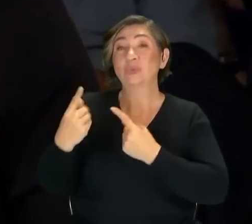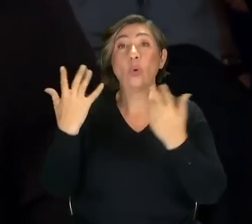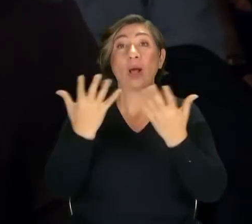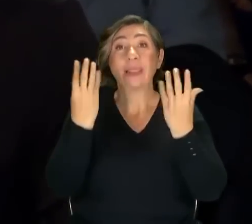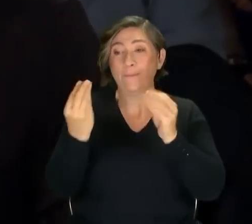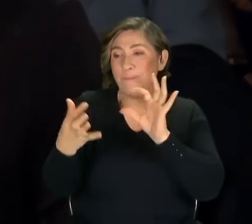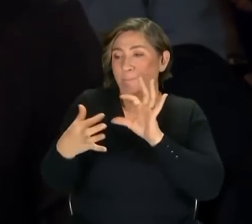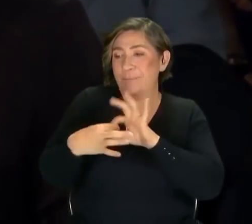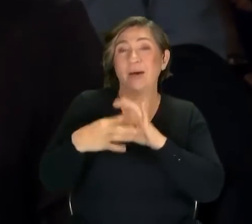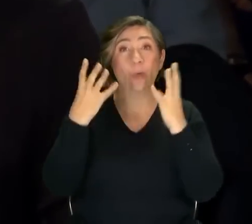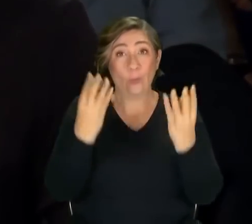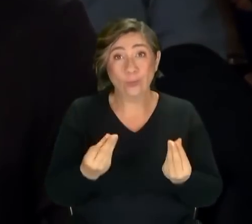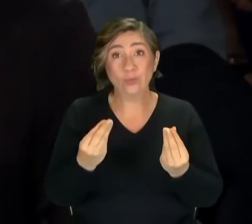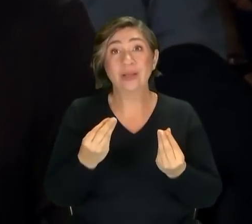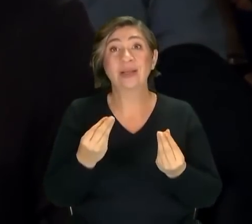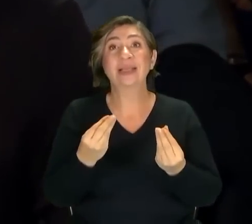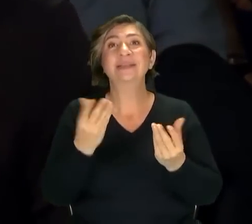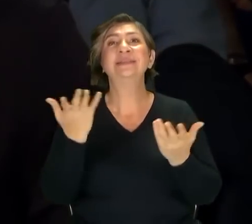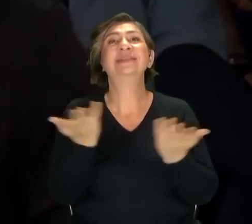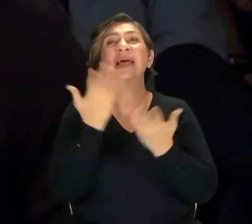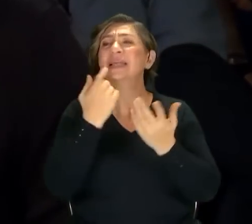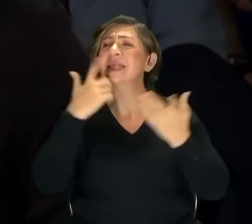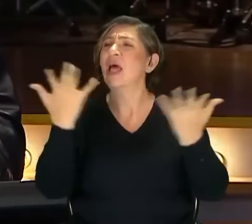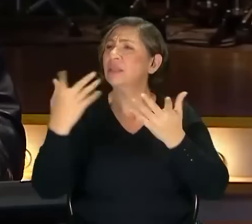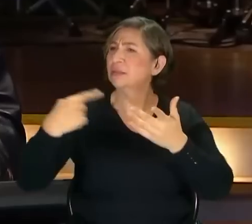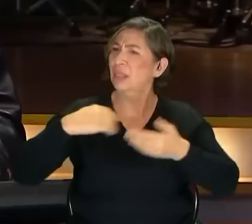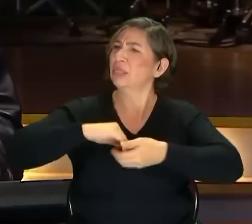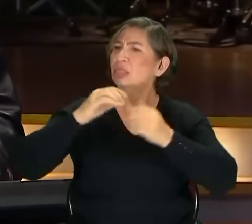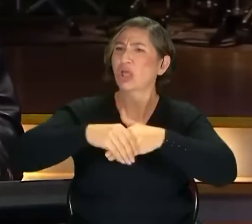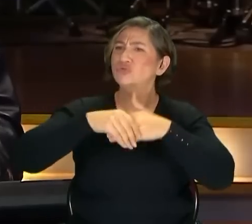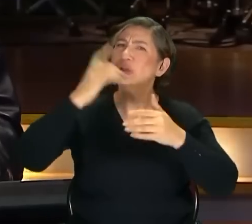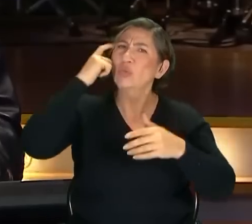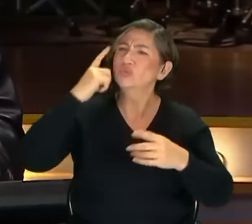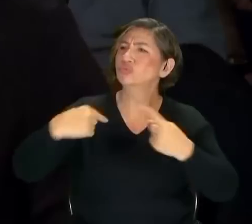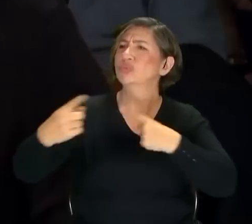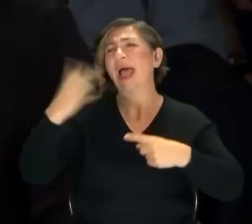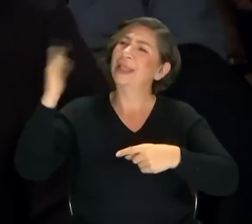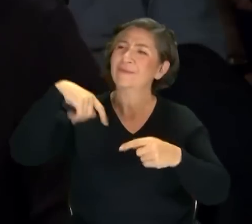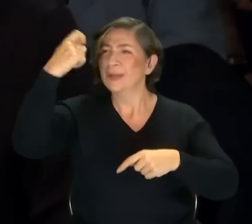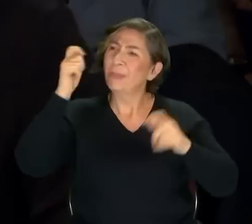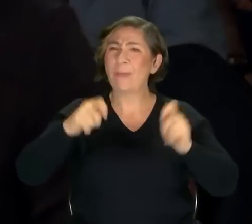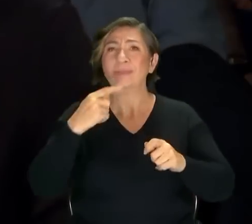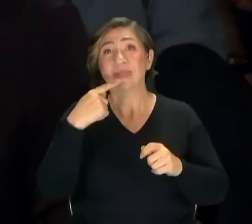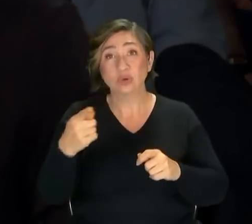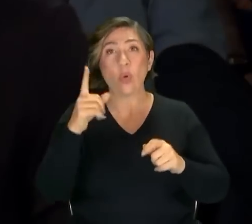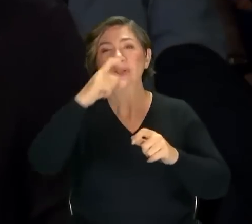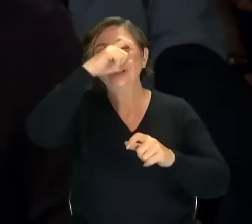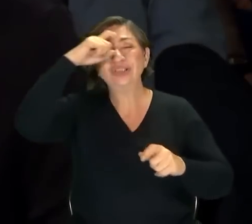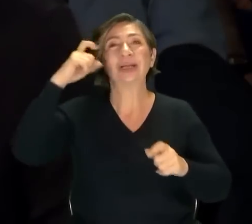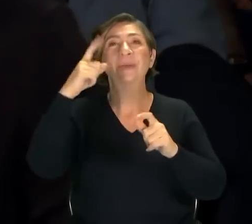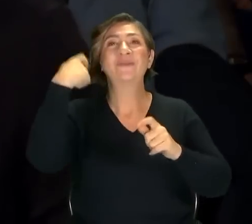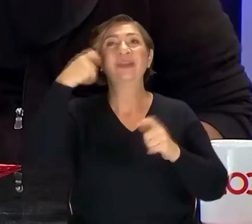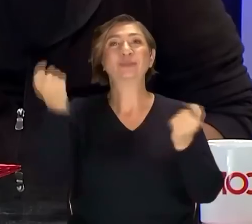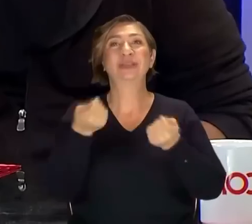o kadar güzel bir bağ kurduk ki orada. Sanki yıllarca tanışıyormuşuz ve kendi aramızda hadi gelin bir film çekelim demişiz ve o sıcaklıkta bir